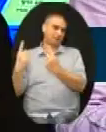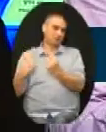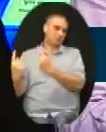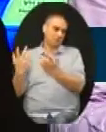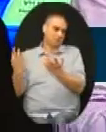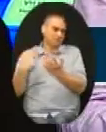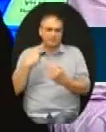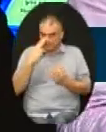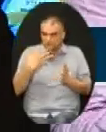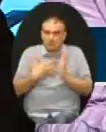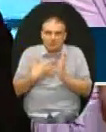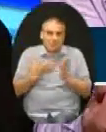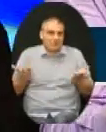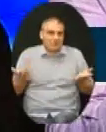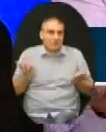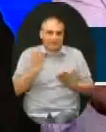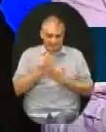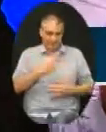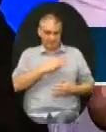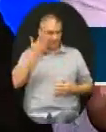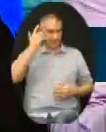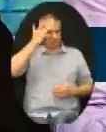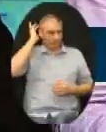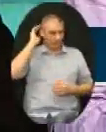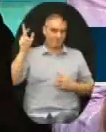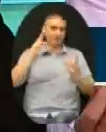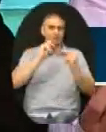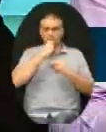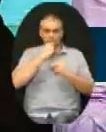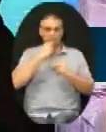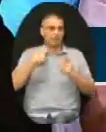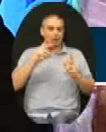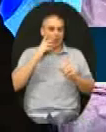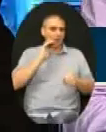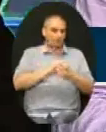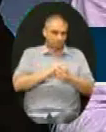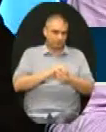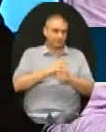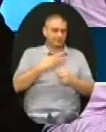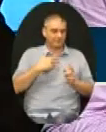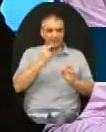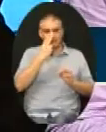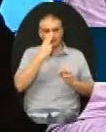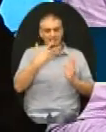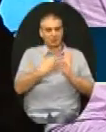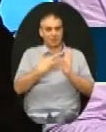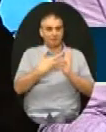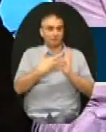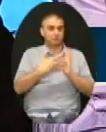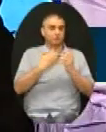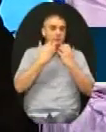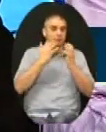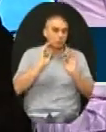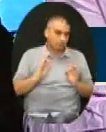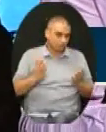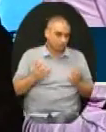שנאמר, וניסינו לבדוק, כי בסוף, את יודעת, נכוונו עם עניין מופז ונתניהו, שנרדמנו בשמירה, אז ניסינו באמת לבדוק. הסיפור